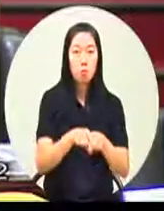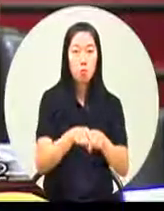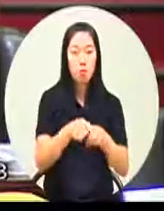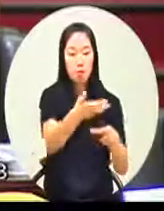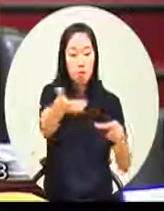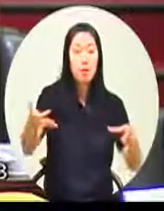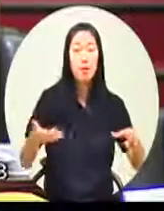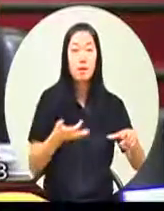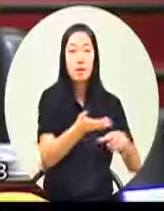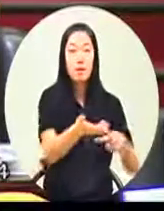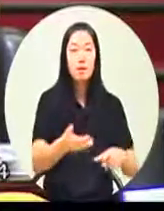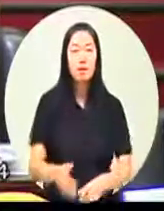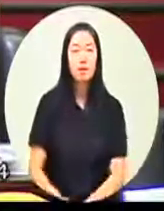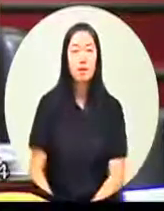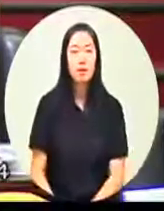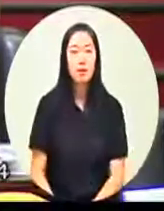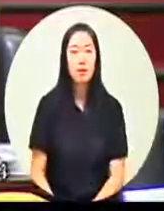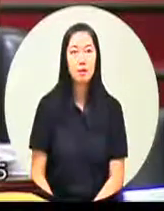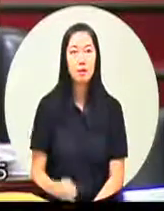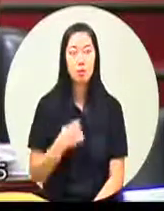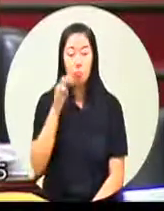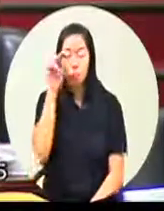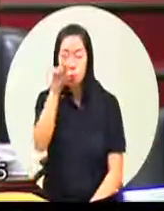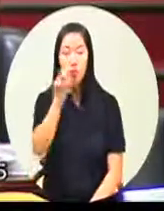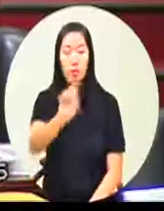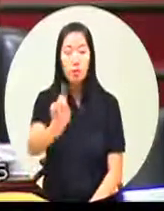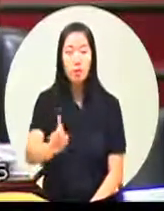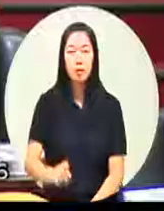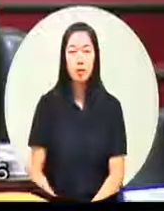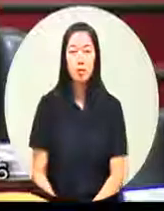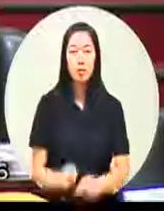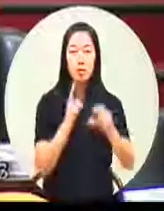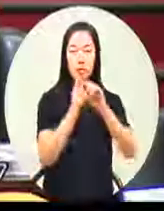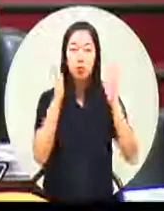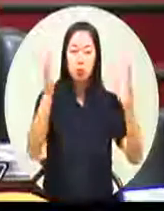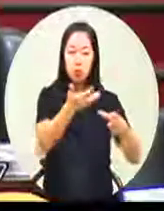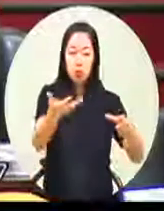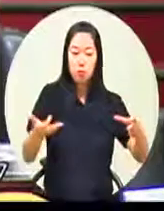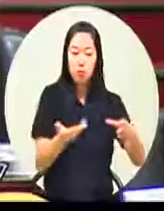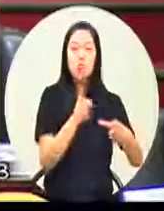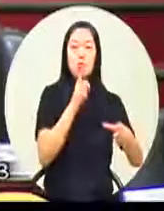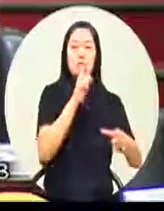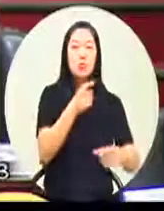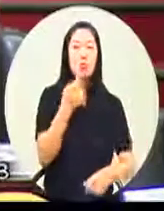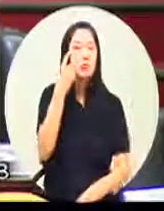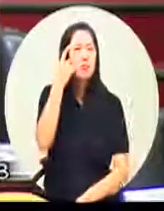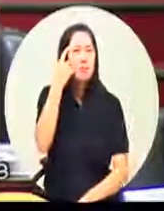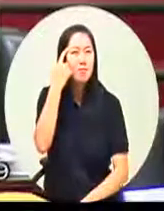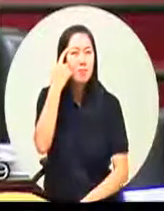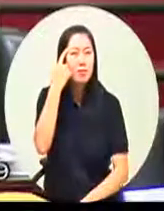你知道吗？所以呢我又看到说什么中正湖是意识形态